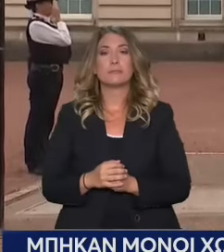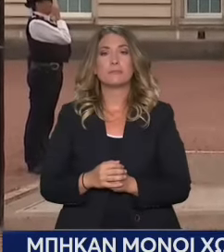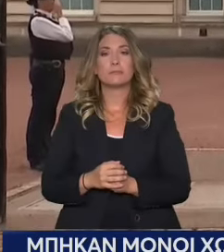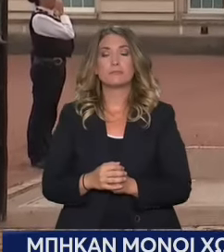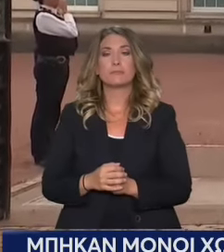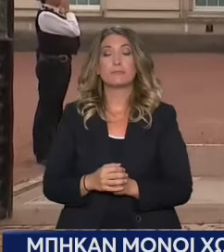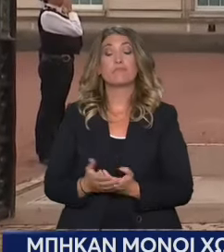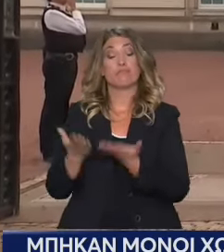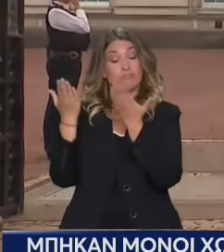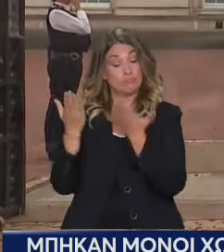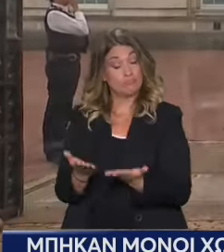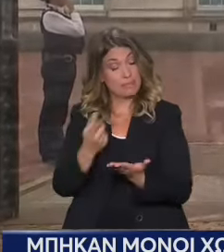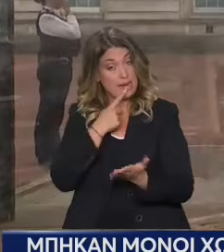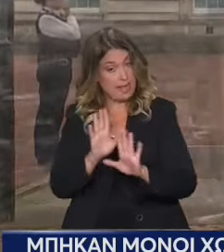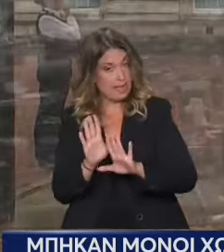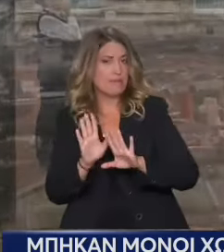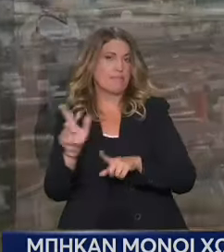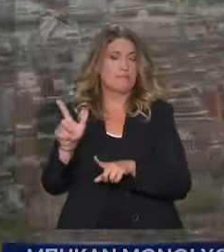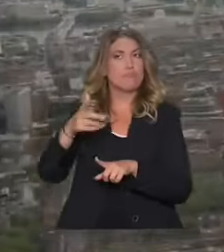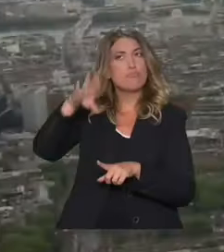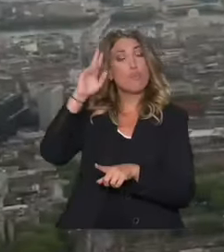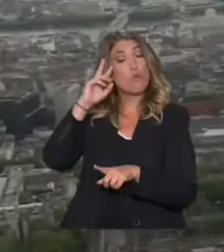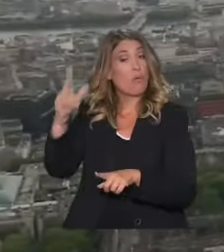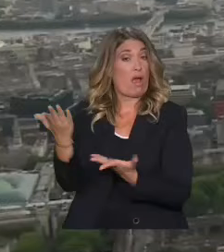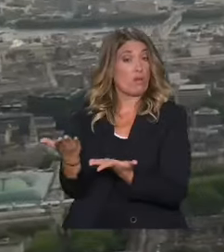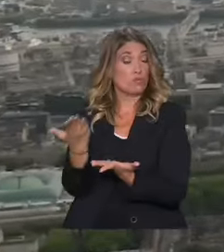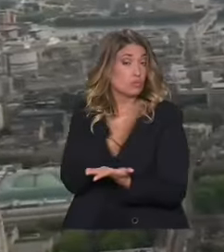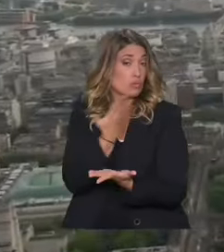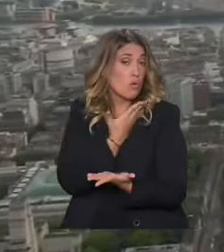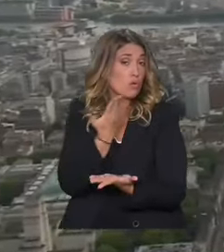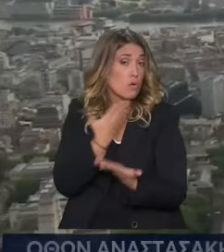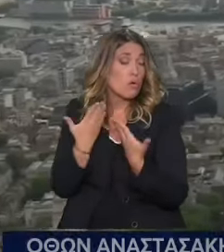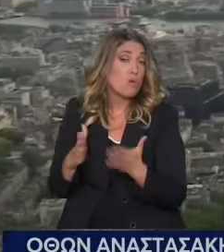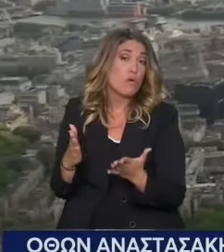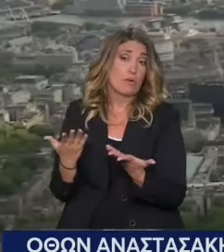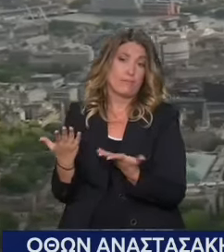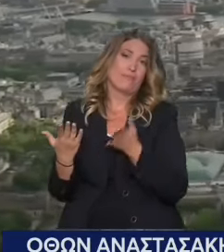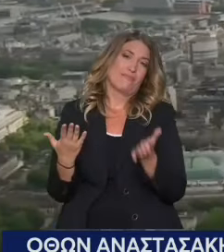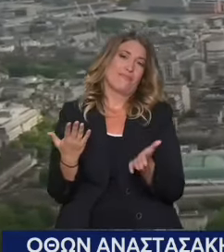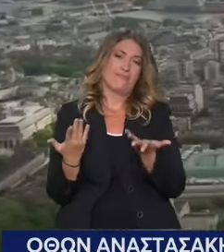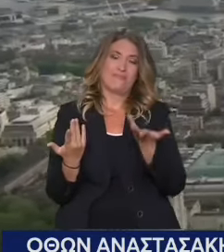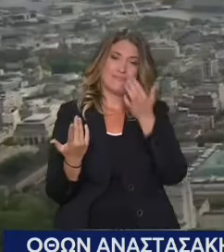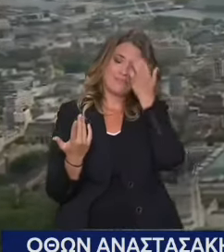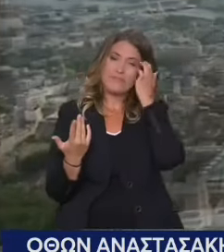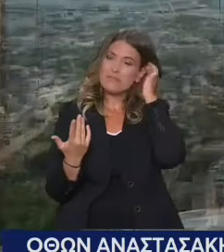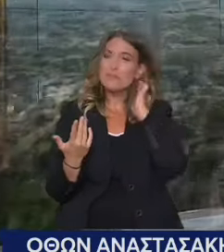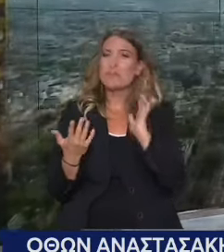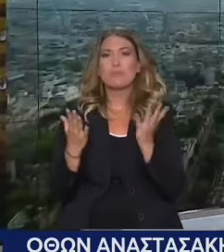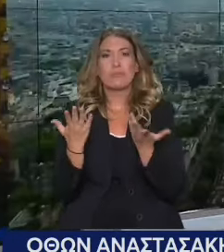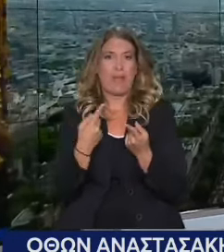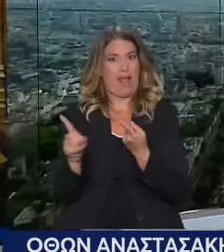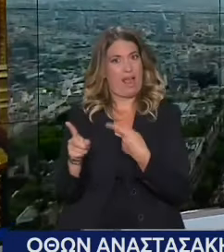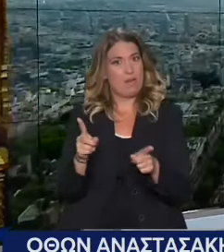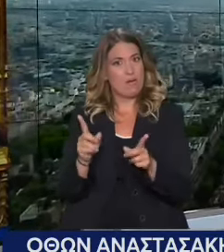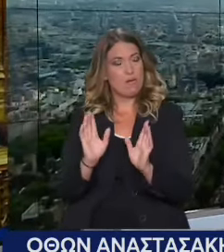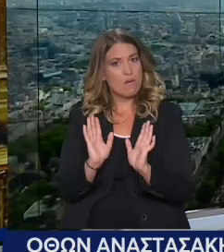θα έρθει ένας μονάρχης που είναι πιο μορφωμένος, έχει πάει σχολείο. Μην ξεχνάμε ότι η Ελισάβετ δεν είχε πάει σχολείο και σε πολλά θέματα μπορεί και να μην είχε